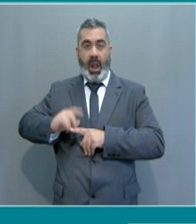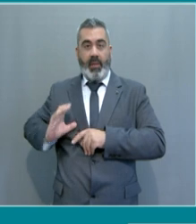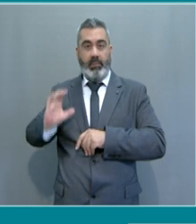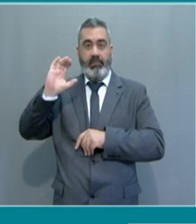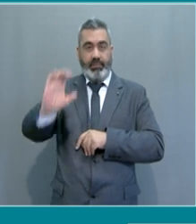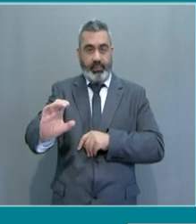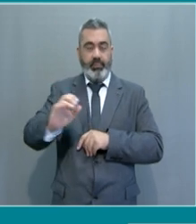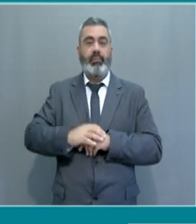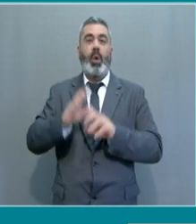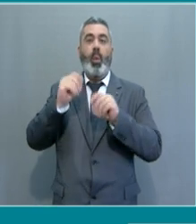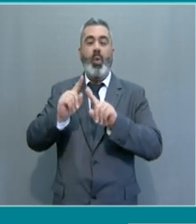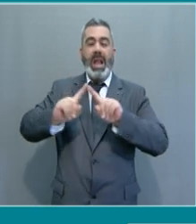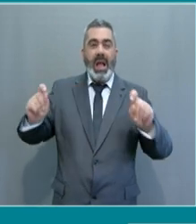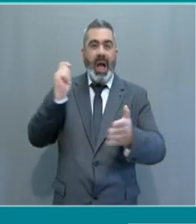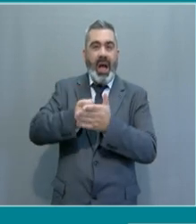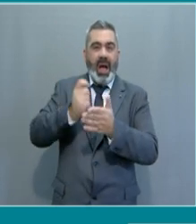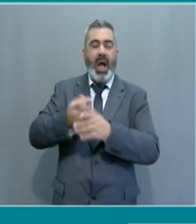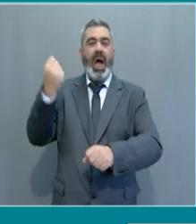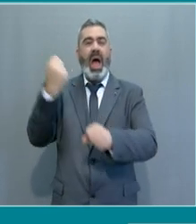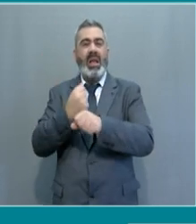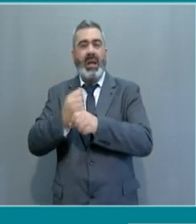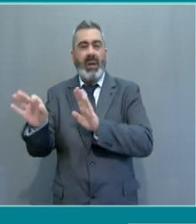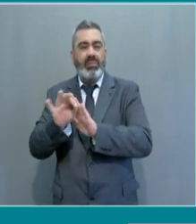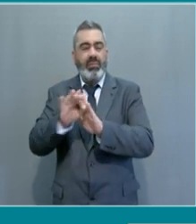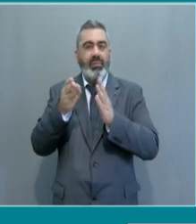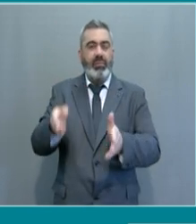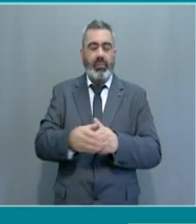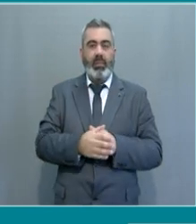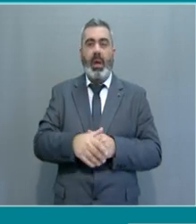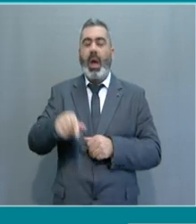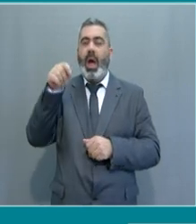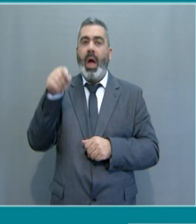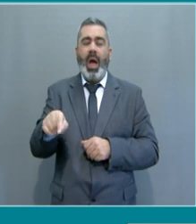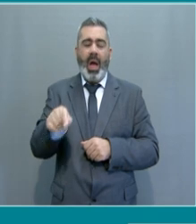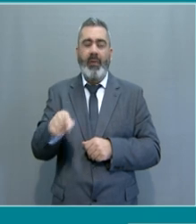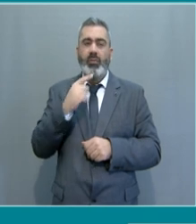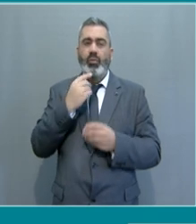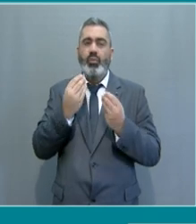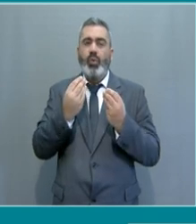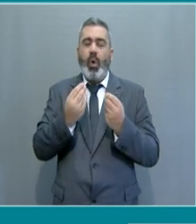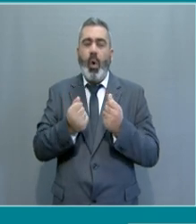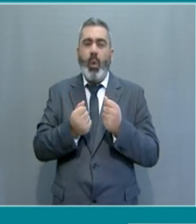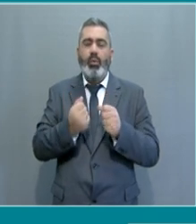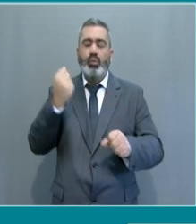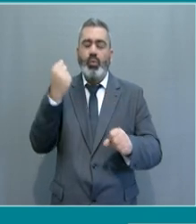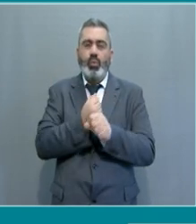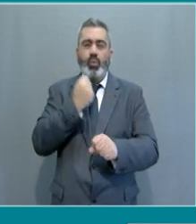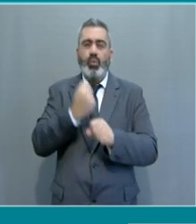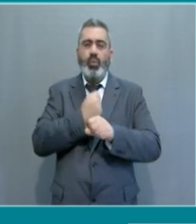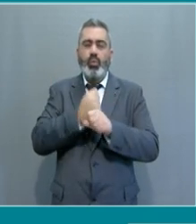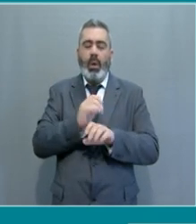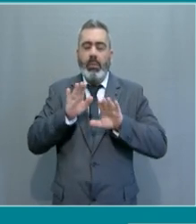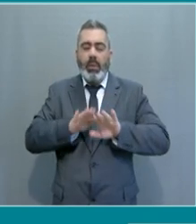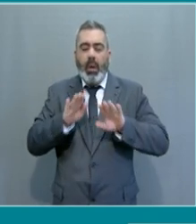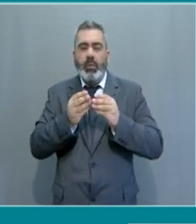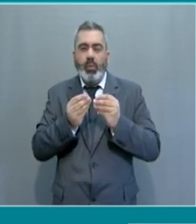και εργασία. Εδώ οφείλω να τονίσω ότι κάναμε μια πολύ συστηματική προσπάθεια για να πετύχουμε αυτό το